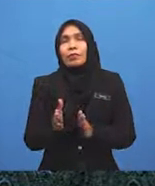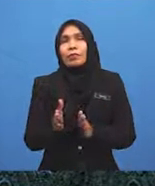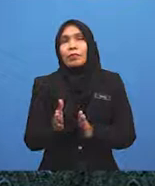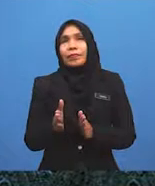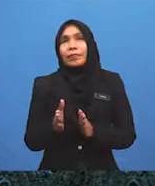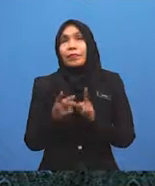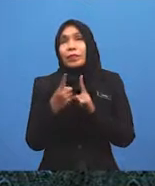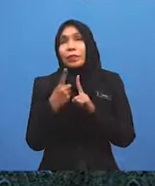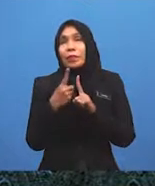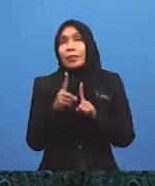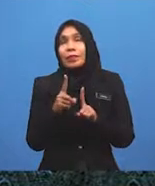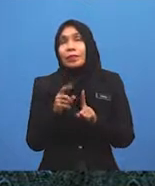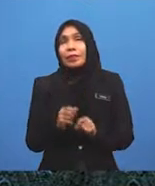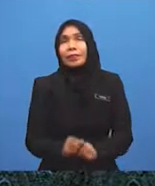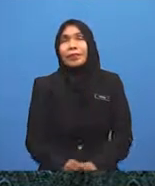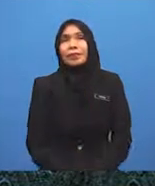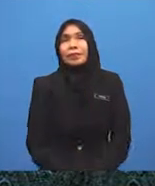Apakah jawapannya?